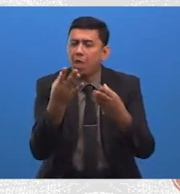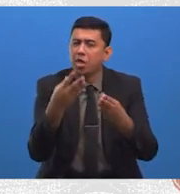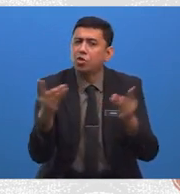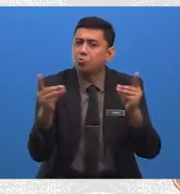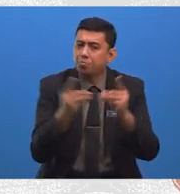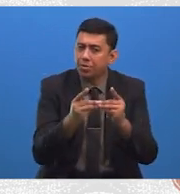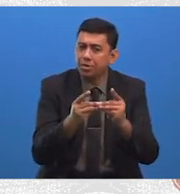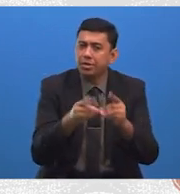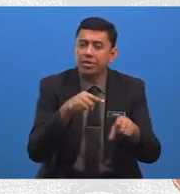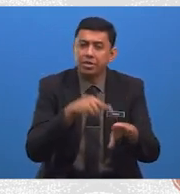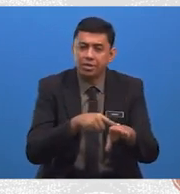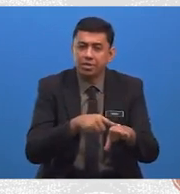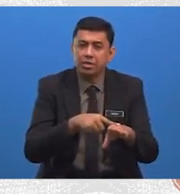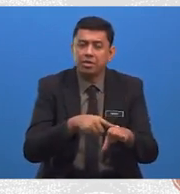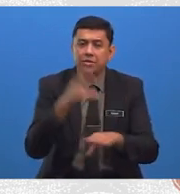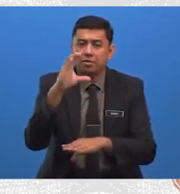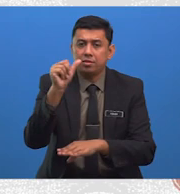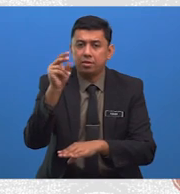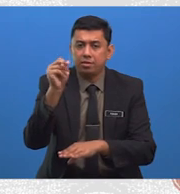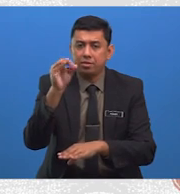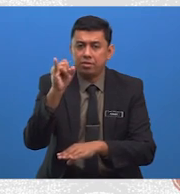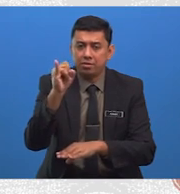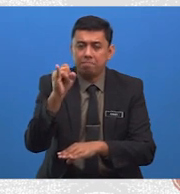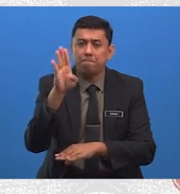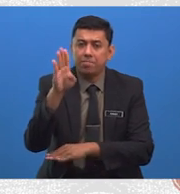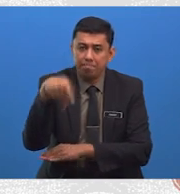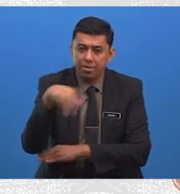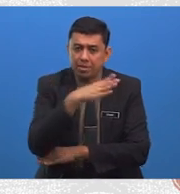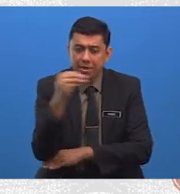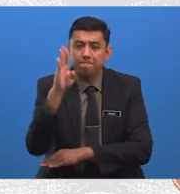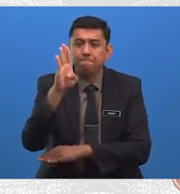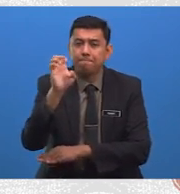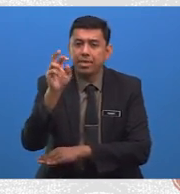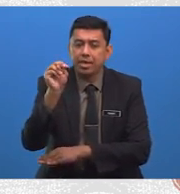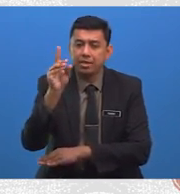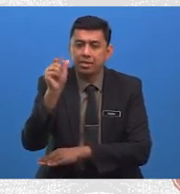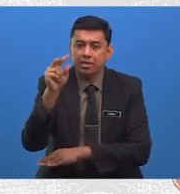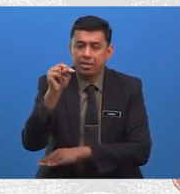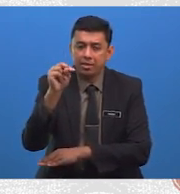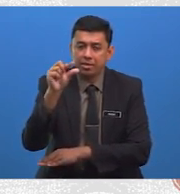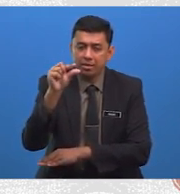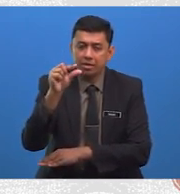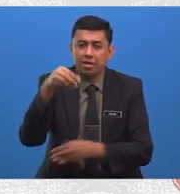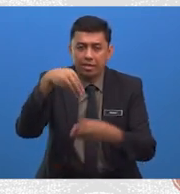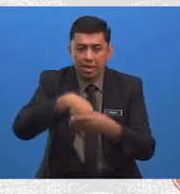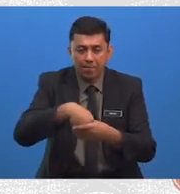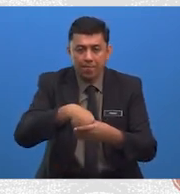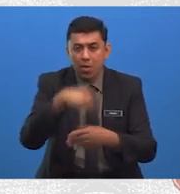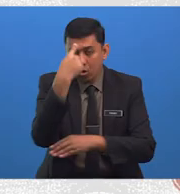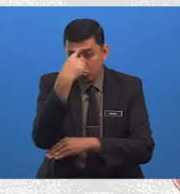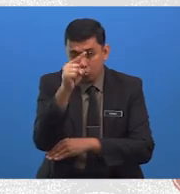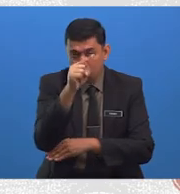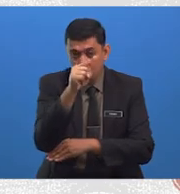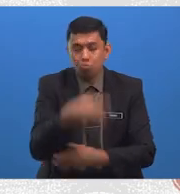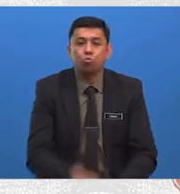ditemui di Candi Batu Pahat dan Bendang Dalam. Seni arca ini dibuat untuk